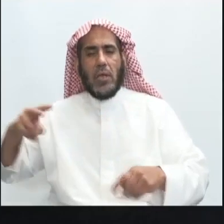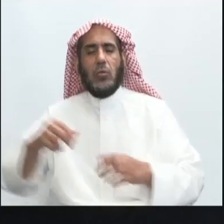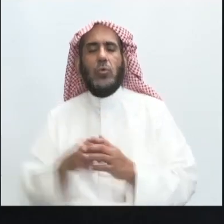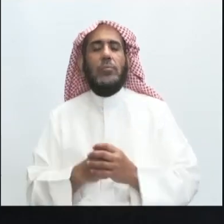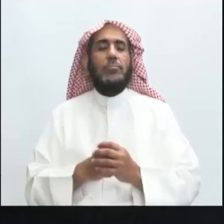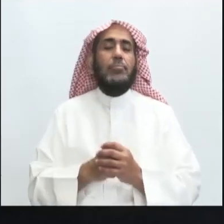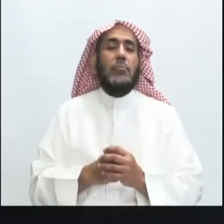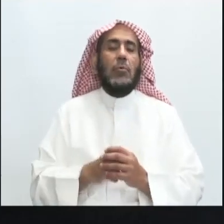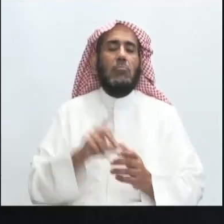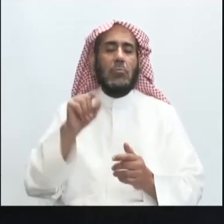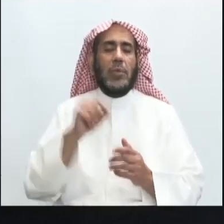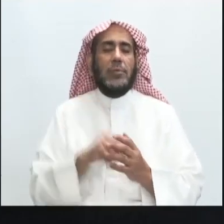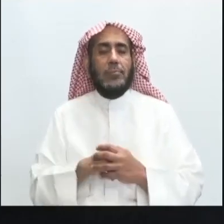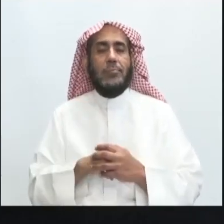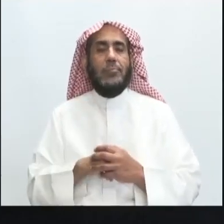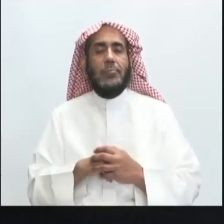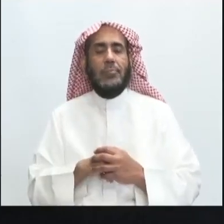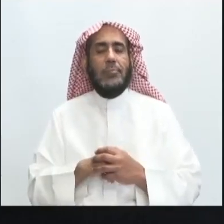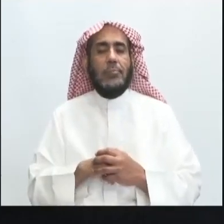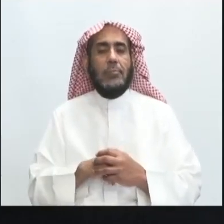تريد ممتاز